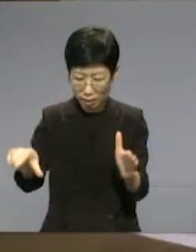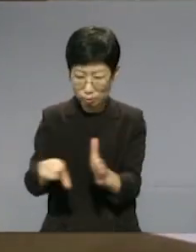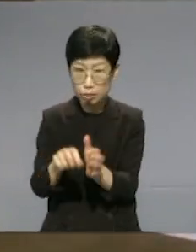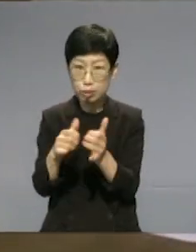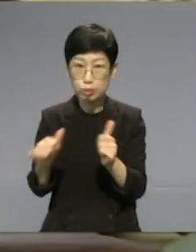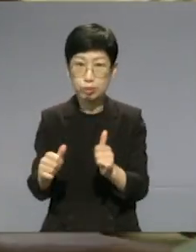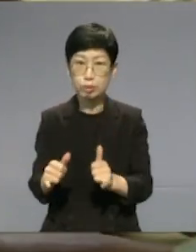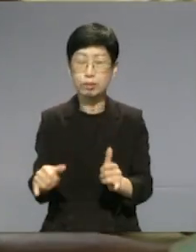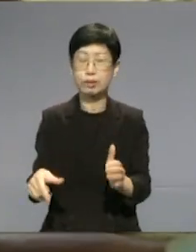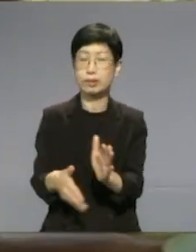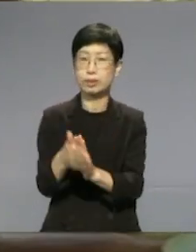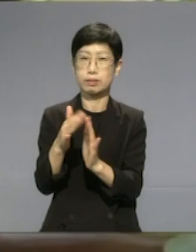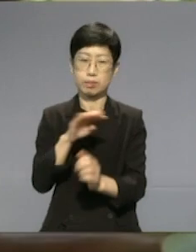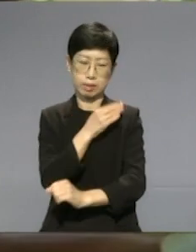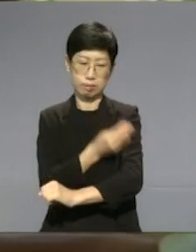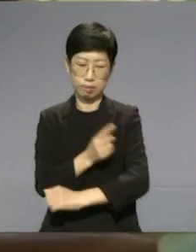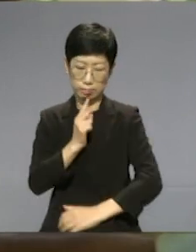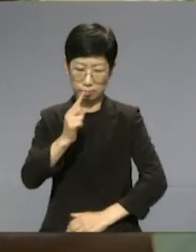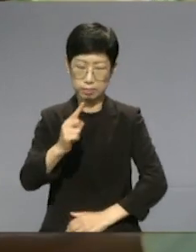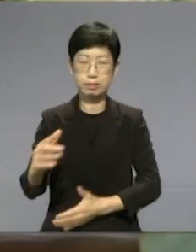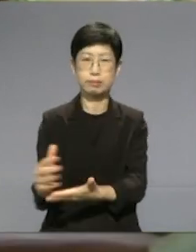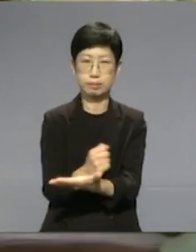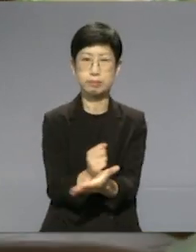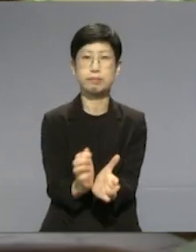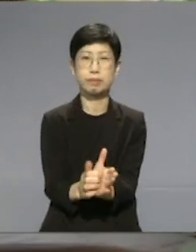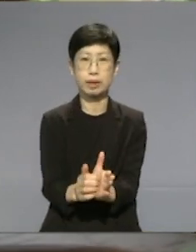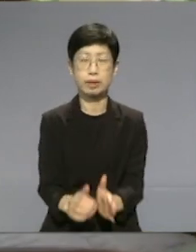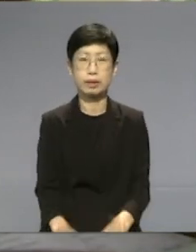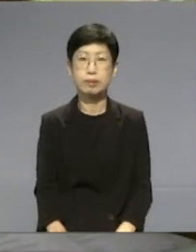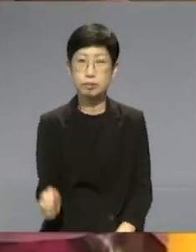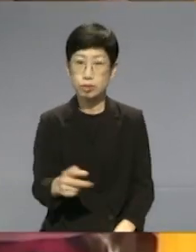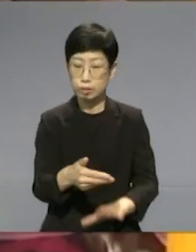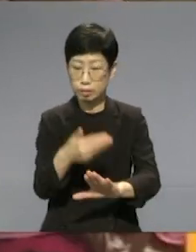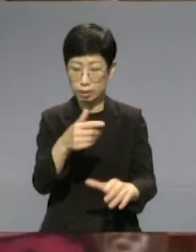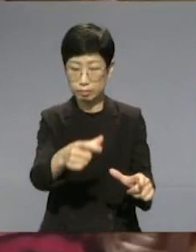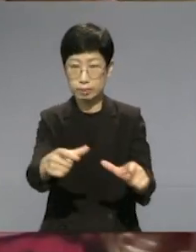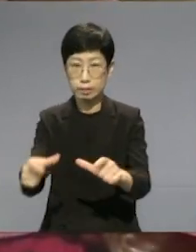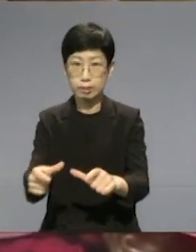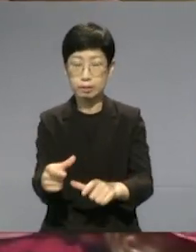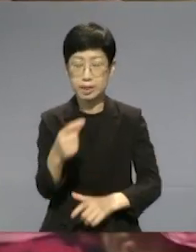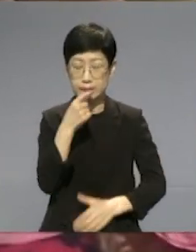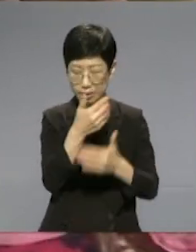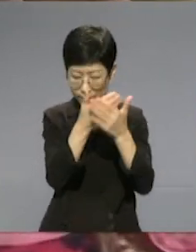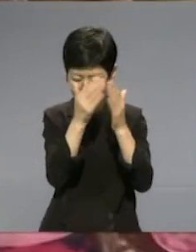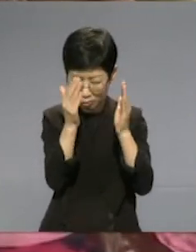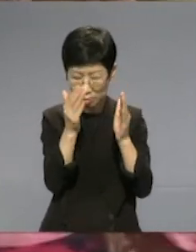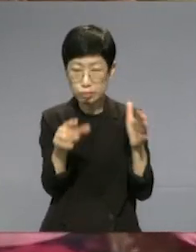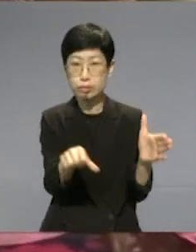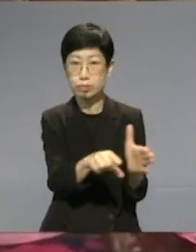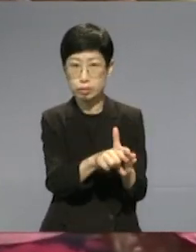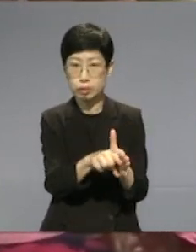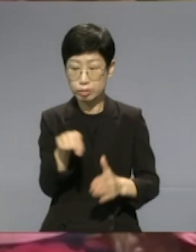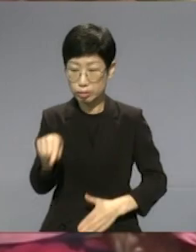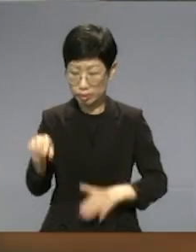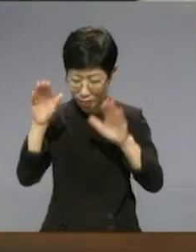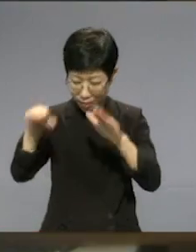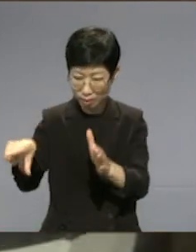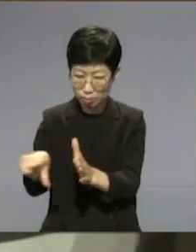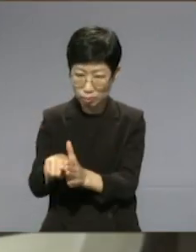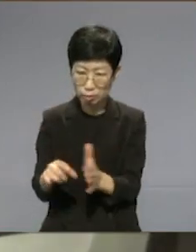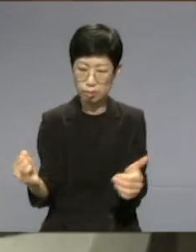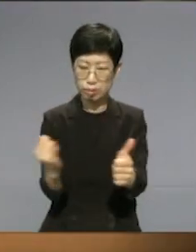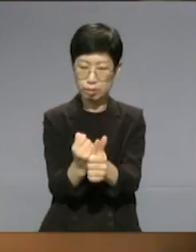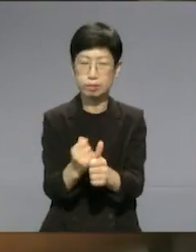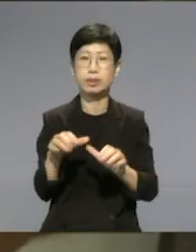자격을 박탈하기도 했죠. 그런가 하면 우타르프라데시 주등 힌두교도와 이슬람교도의 결혼을 금지한 곳도